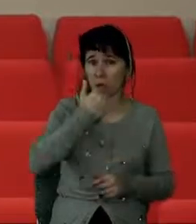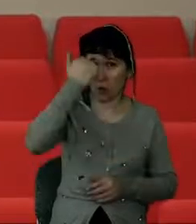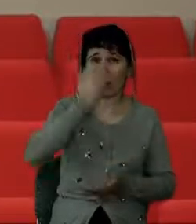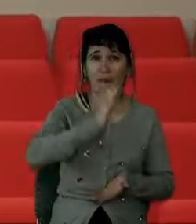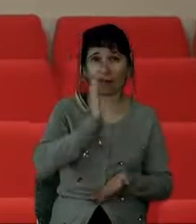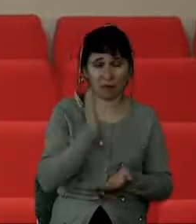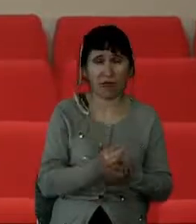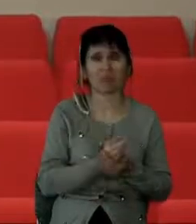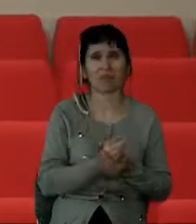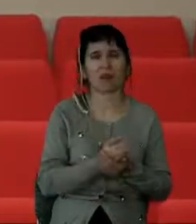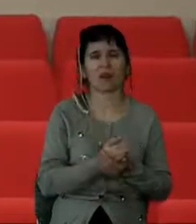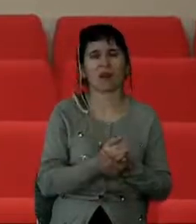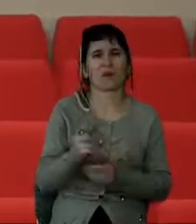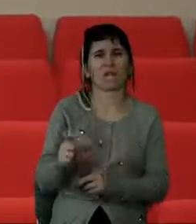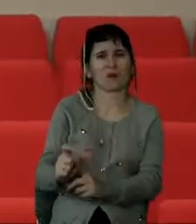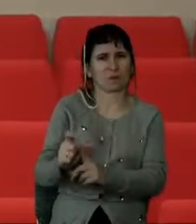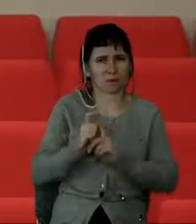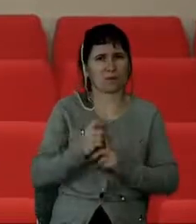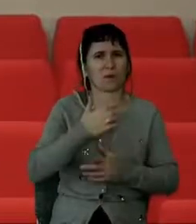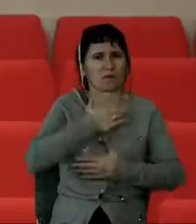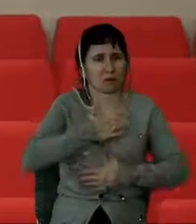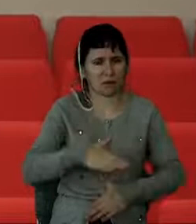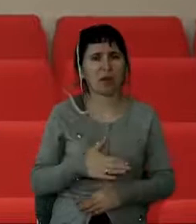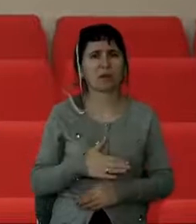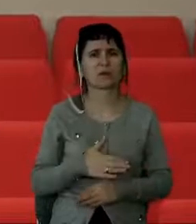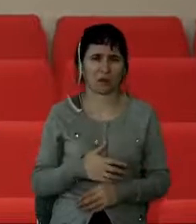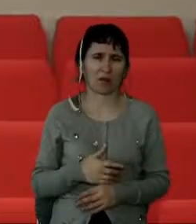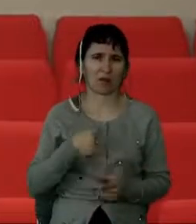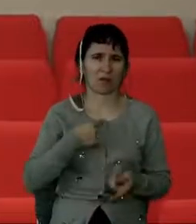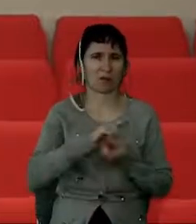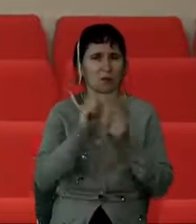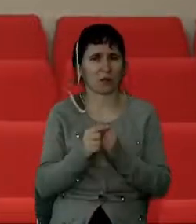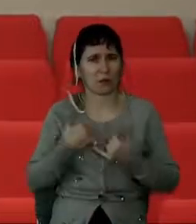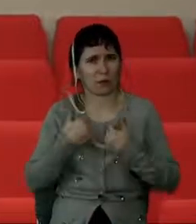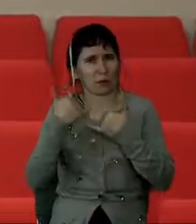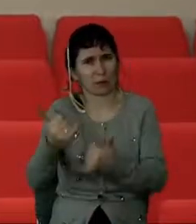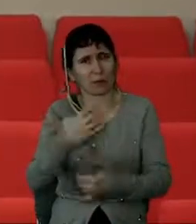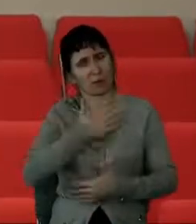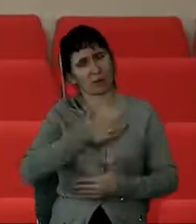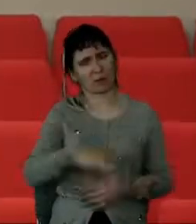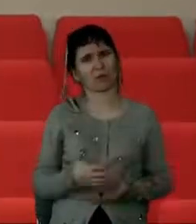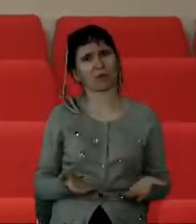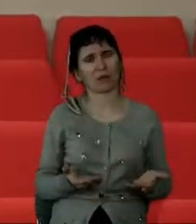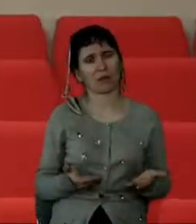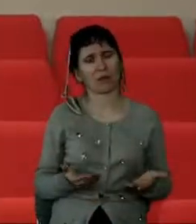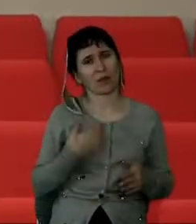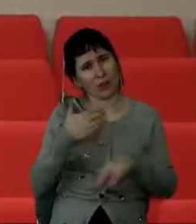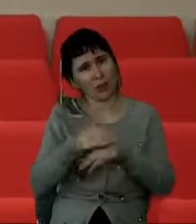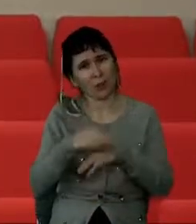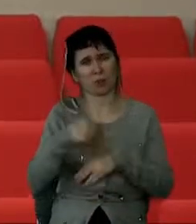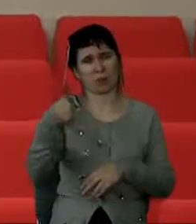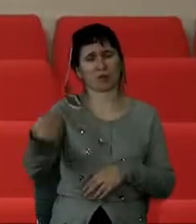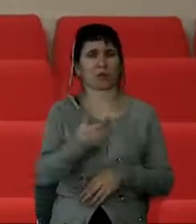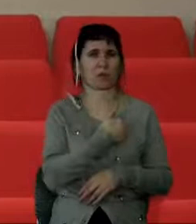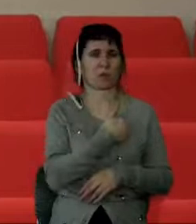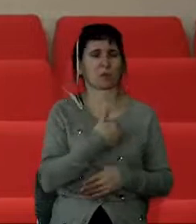тієї людини. Щось ще приємне, чимось здивувати. Так само і наш Господь.